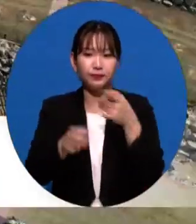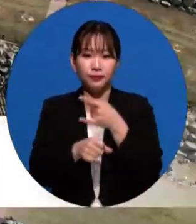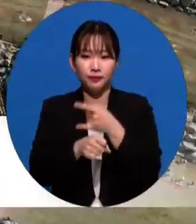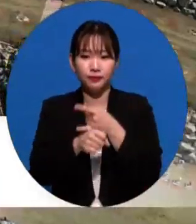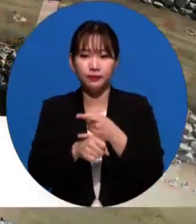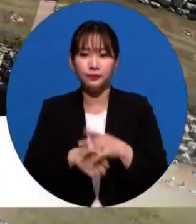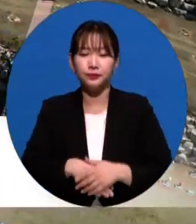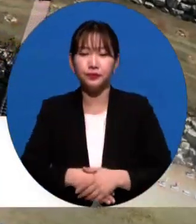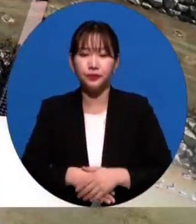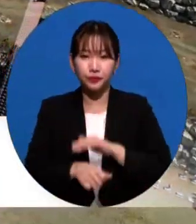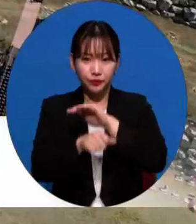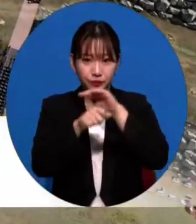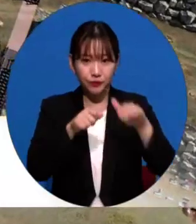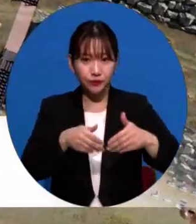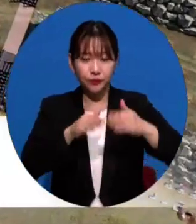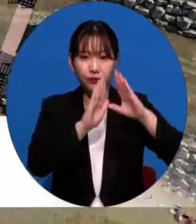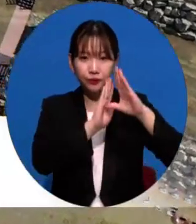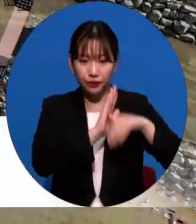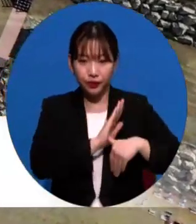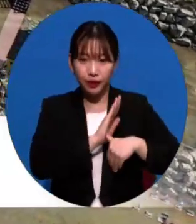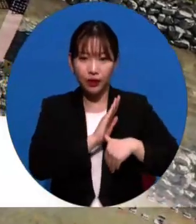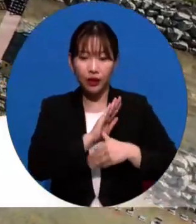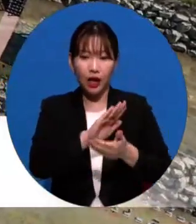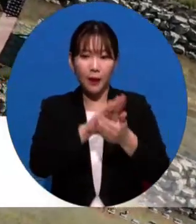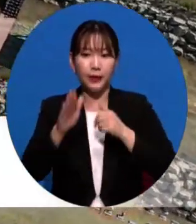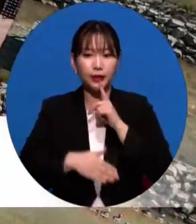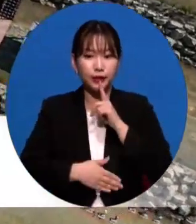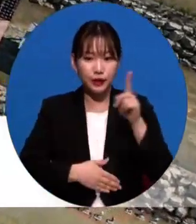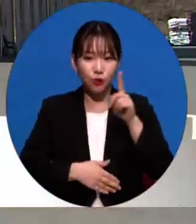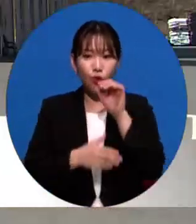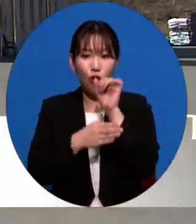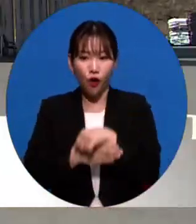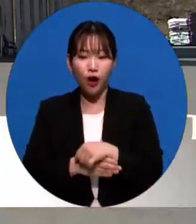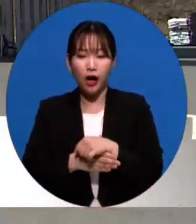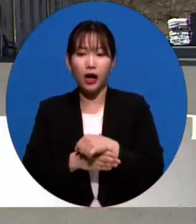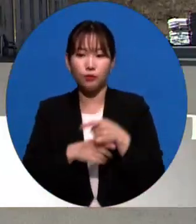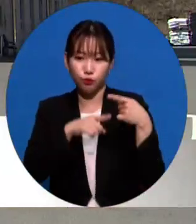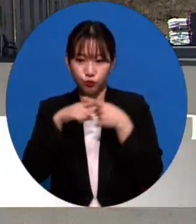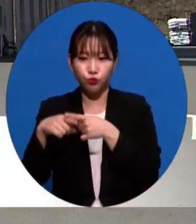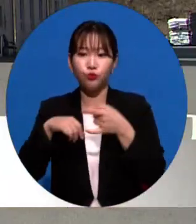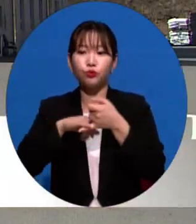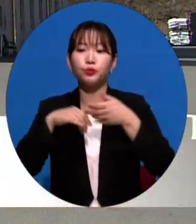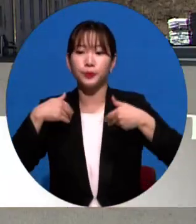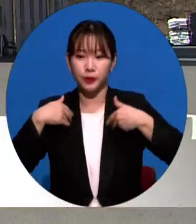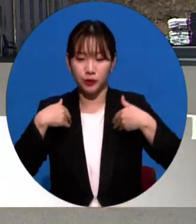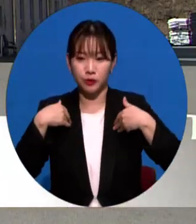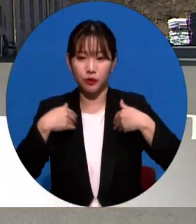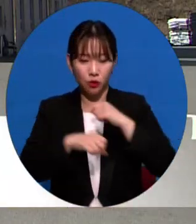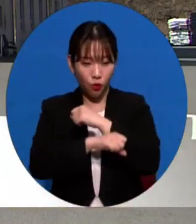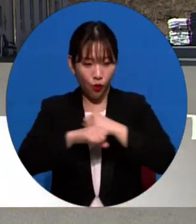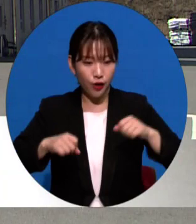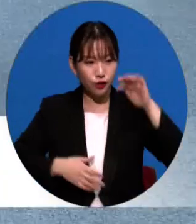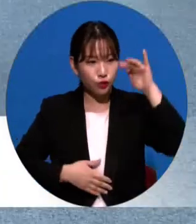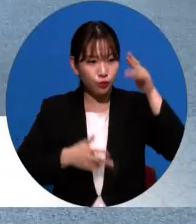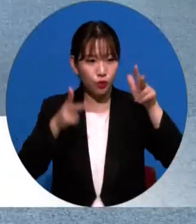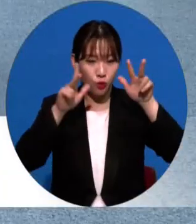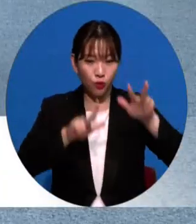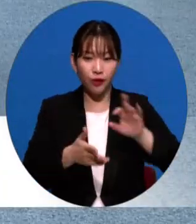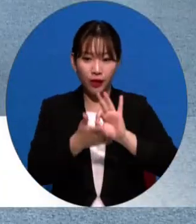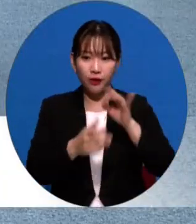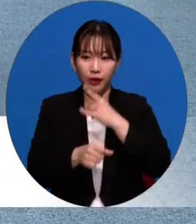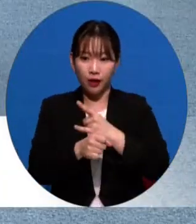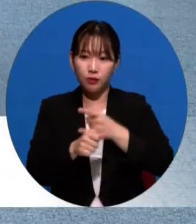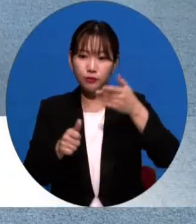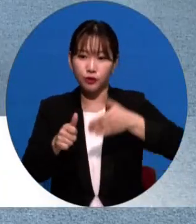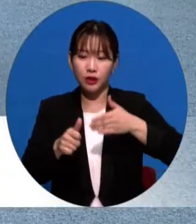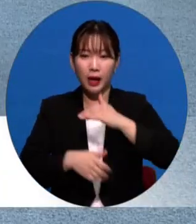또 묘지를 설치할 경우도 사전 신고와 허가 절차를 밟도록 하고 남도 광역추모공원을 이용하도록 유도해